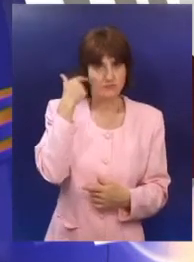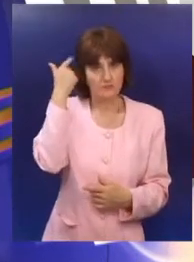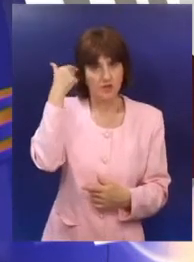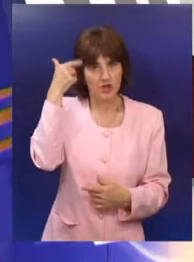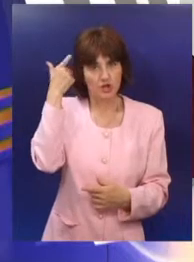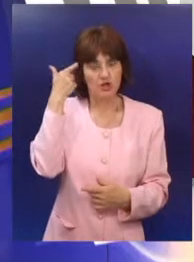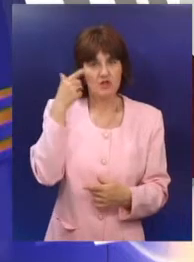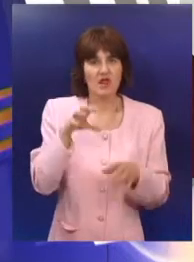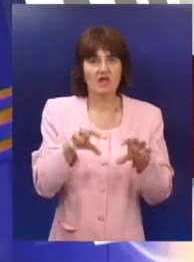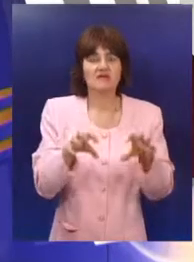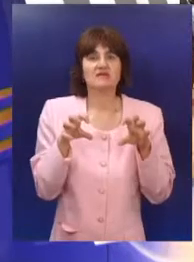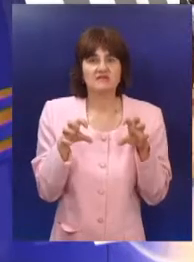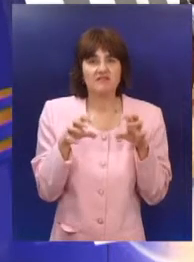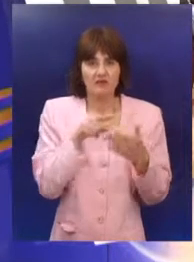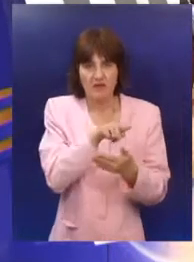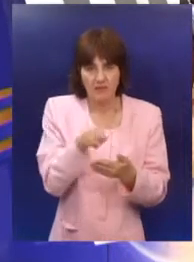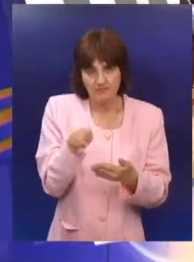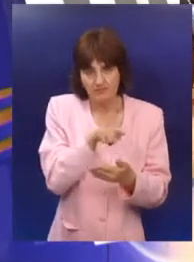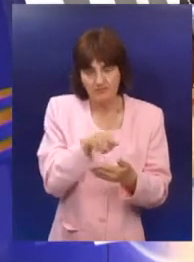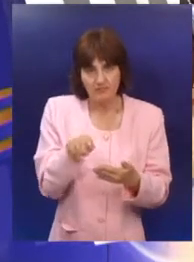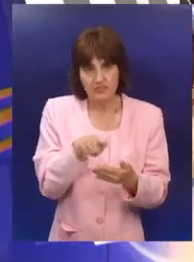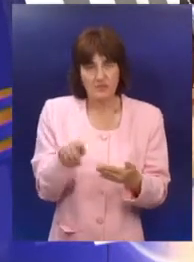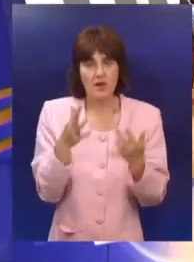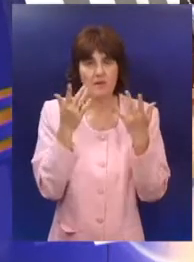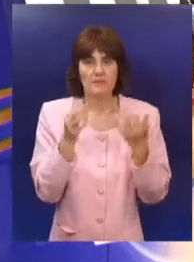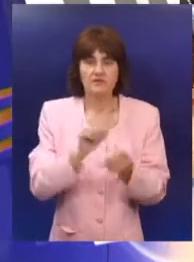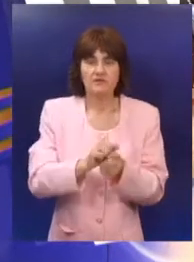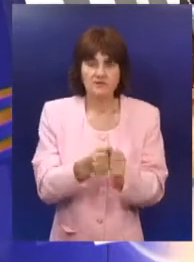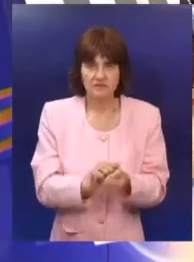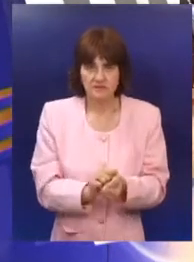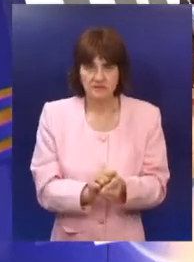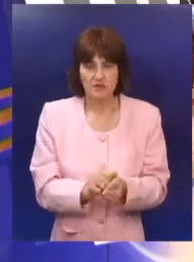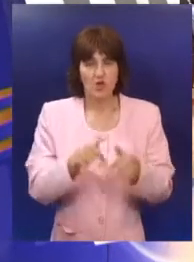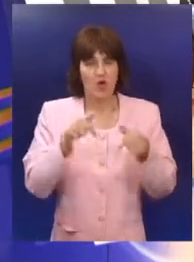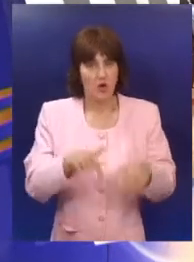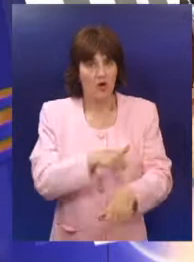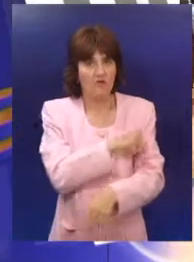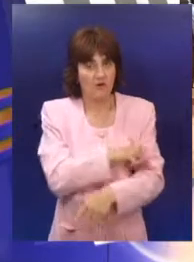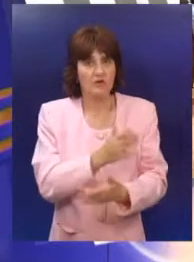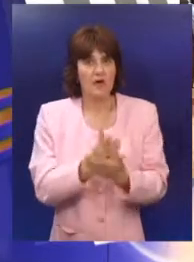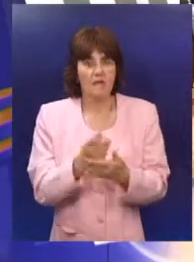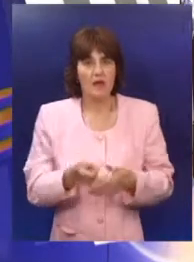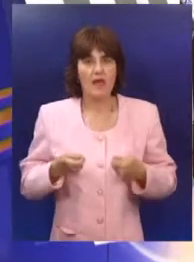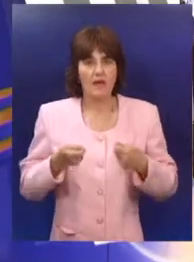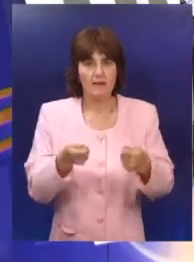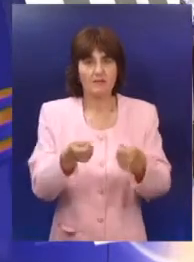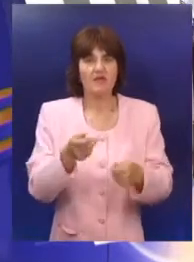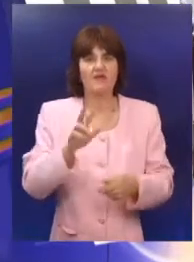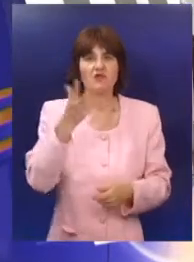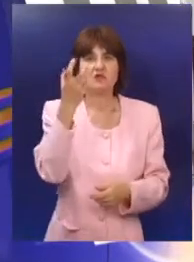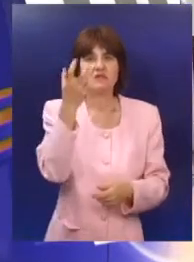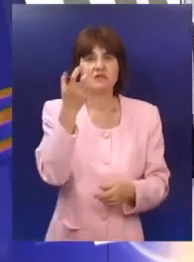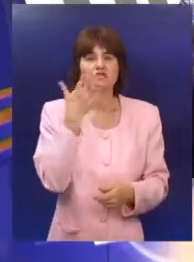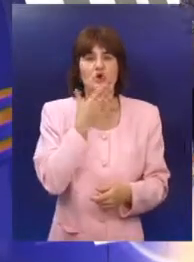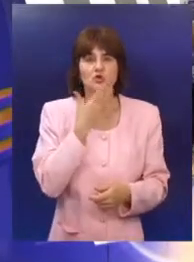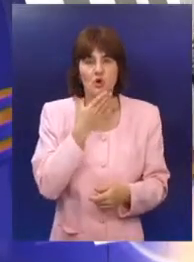i kombinatornog mišljenja, razumevanja tekstova i korišćenja stečenog matematičkog znanja. Ove godine bilo je prijavljeno oko 300